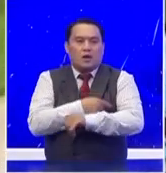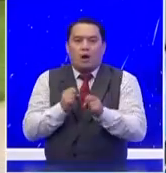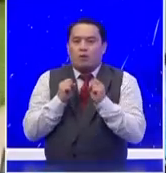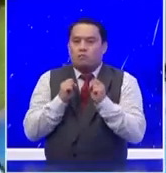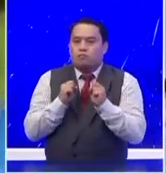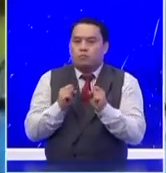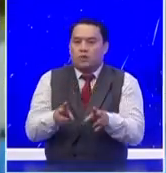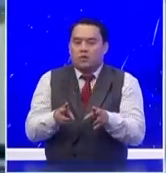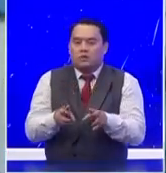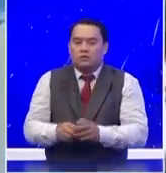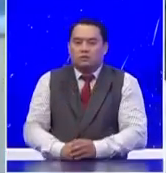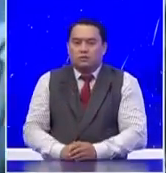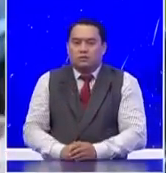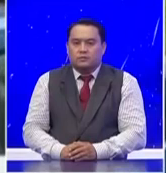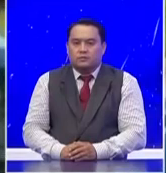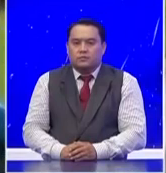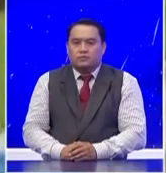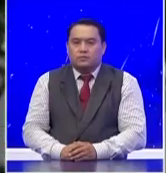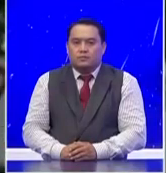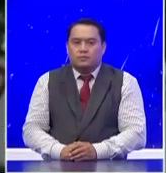олардың денсаулығына қауіп төндіреді.